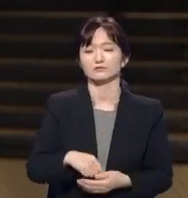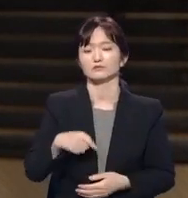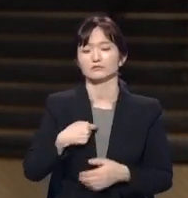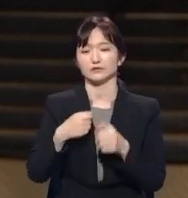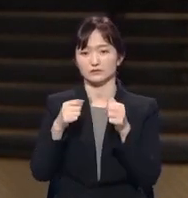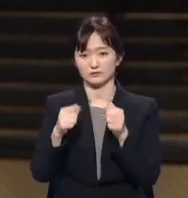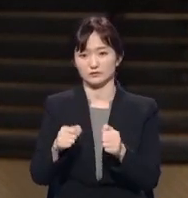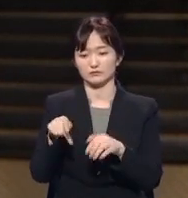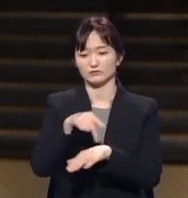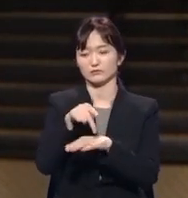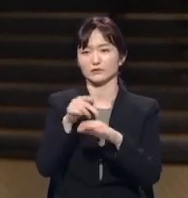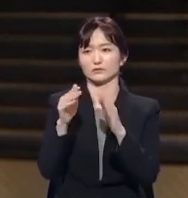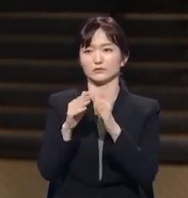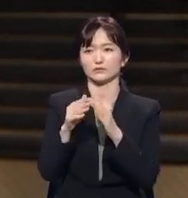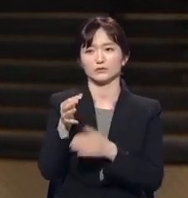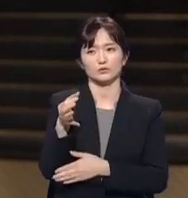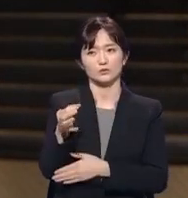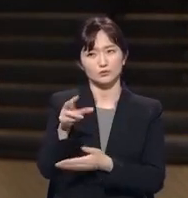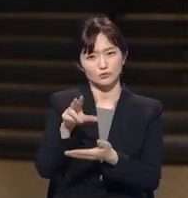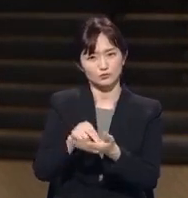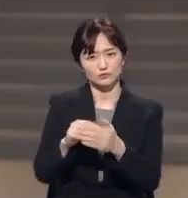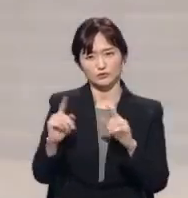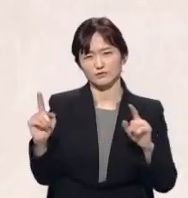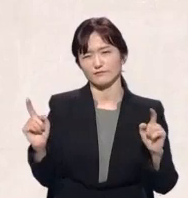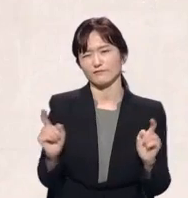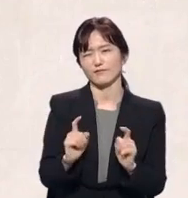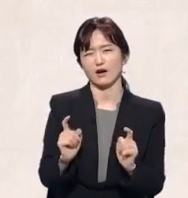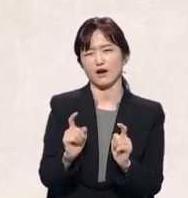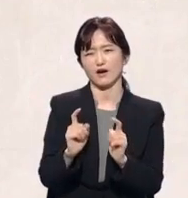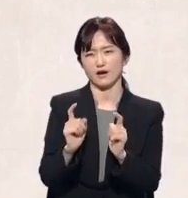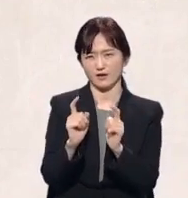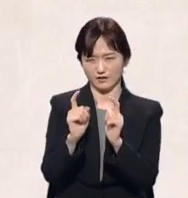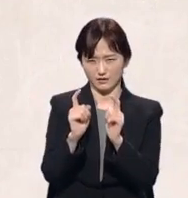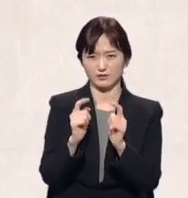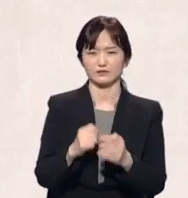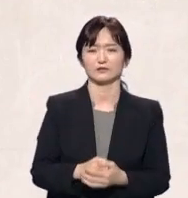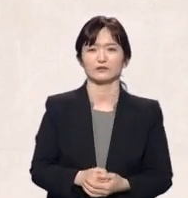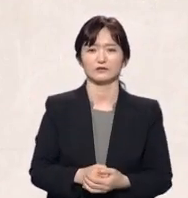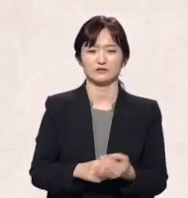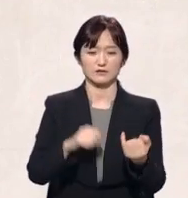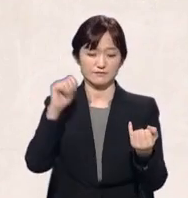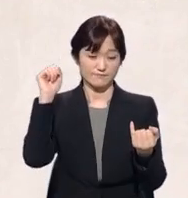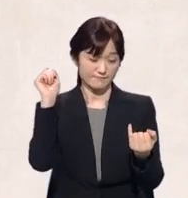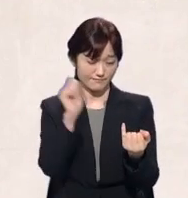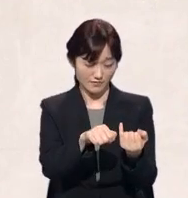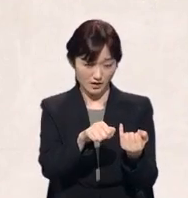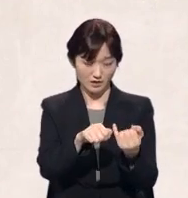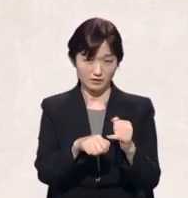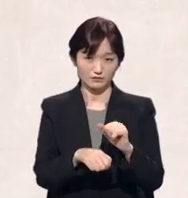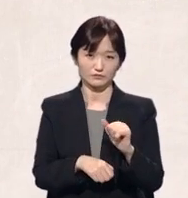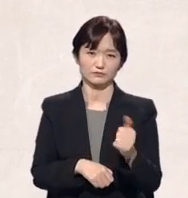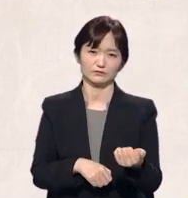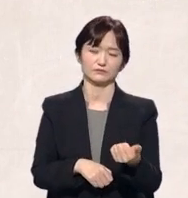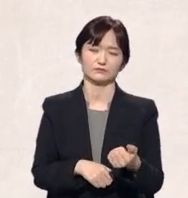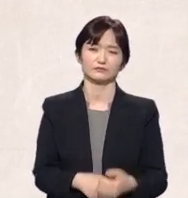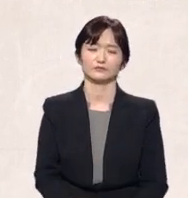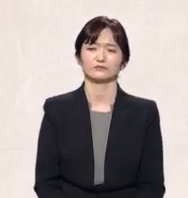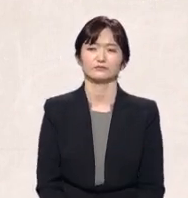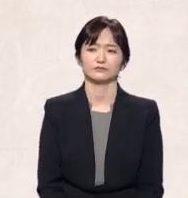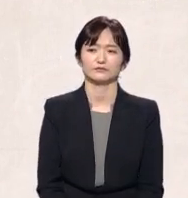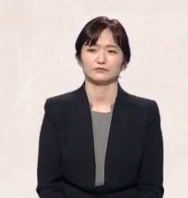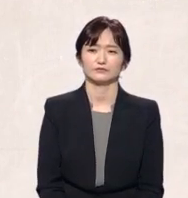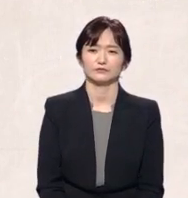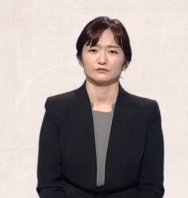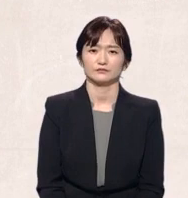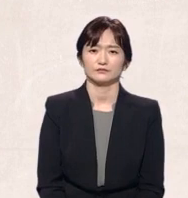있는 필리핀 집에서 뭐 경제문제 이런 걸 가지고 말다툼을 하다가 둔기로 아내를 내리쳐서 사례를 했던